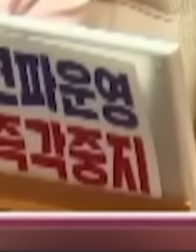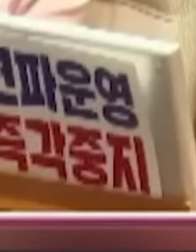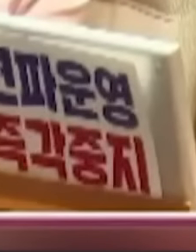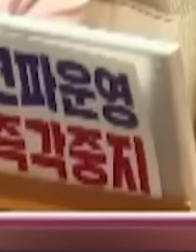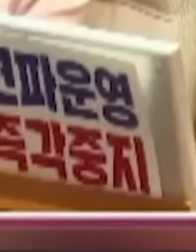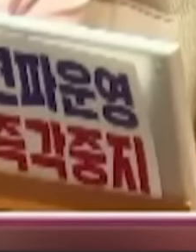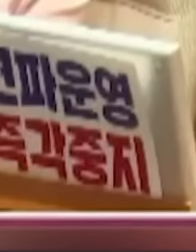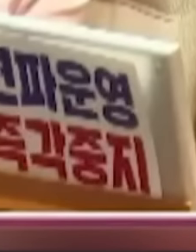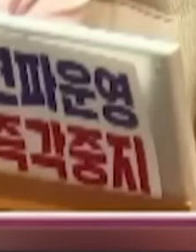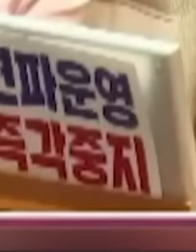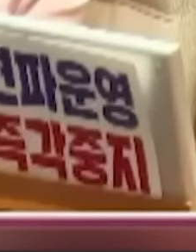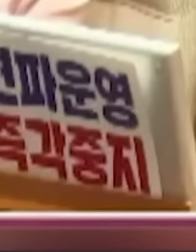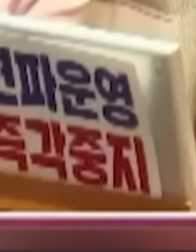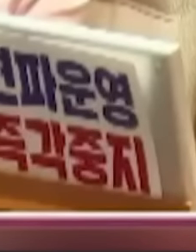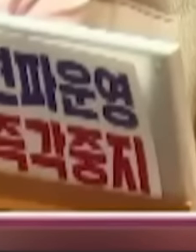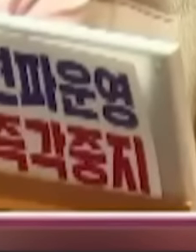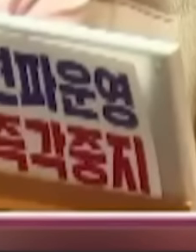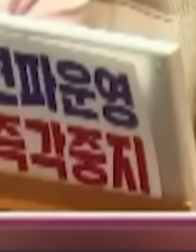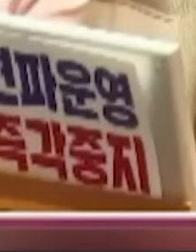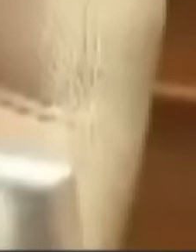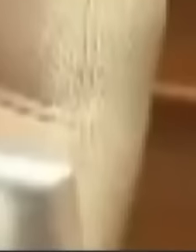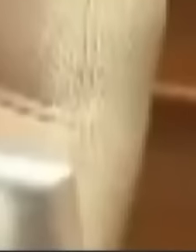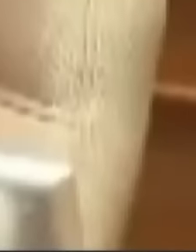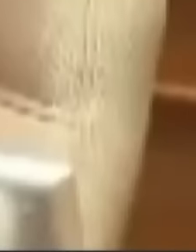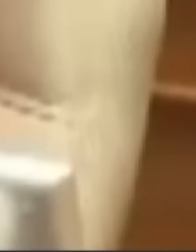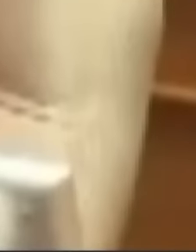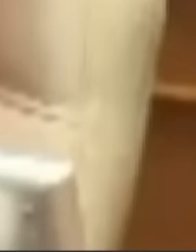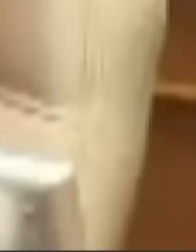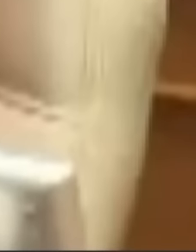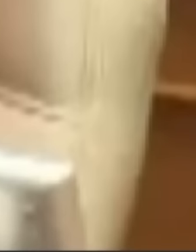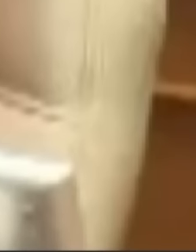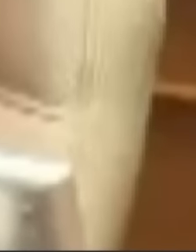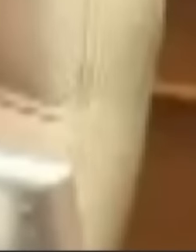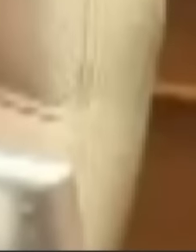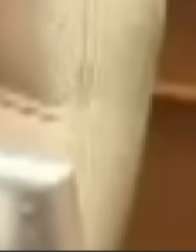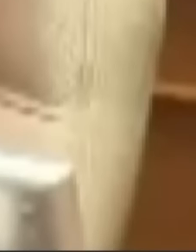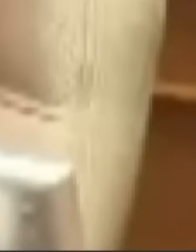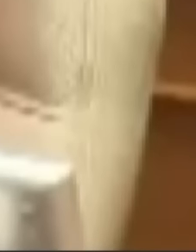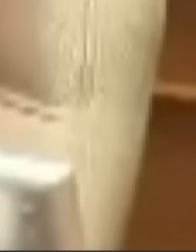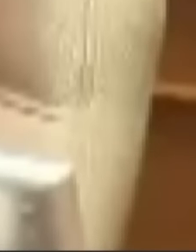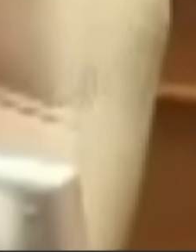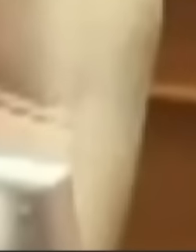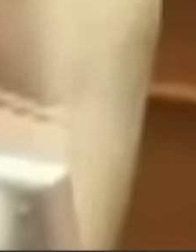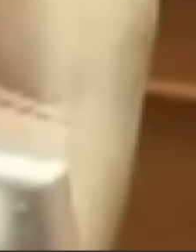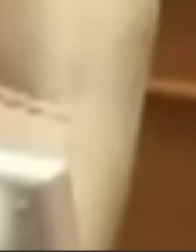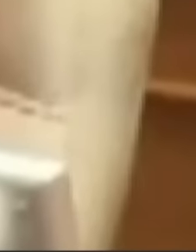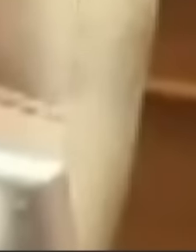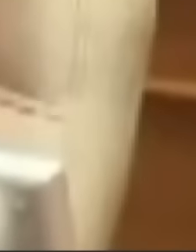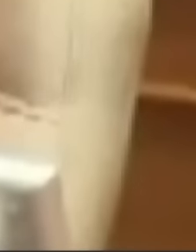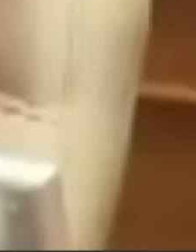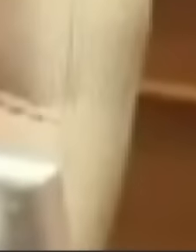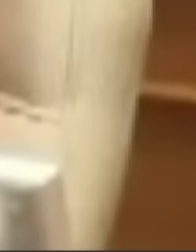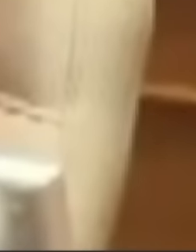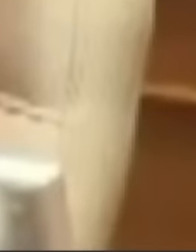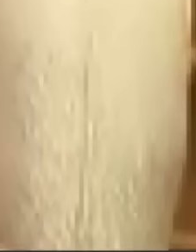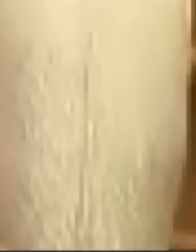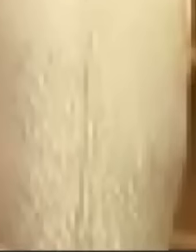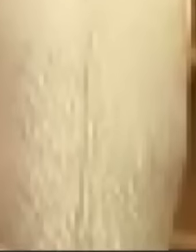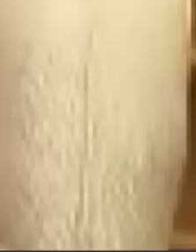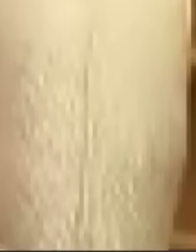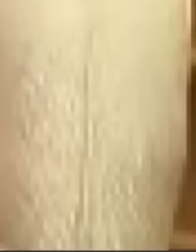잠든 최수진 의원의 모습 또 포착이 됐고요 한 증인에게 한발을 들고 손들고서 있어라고